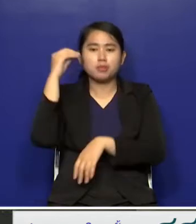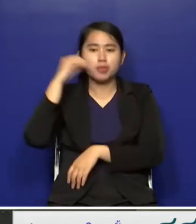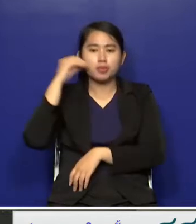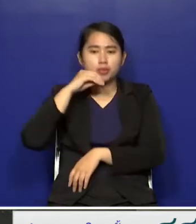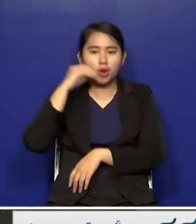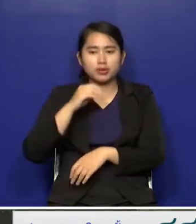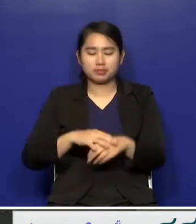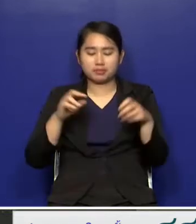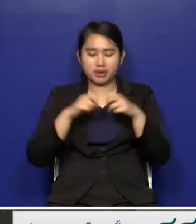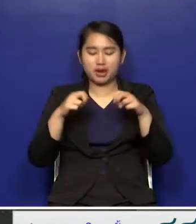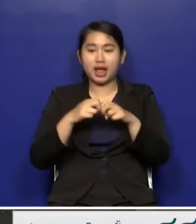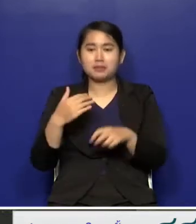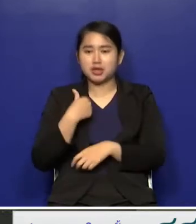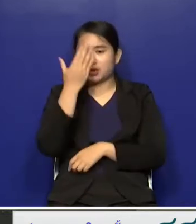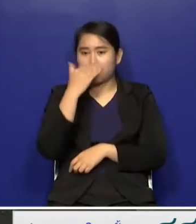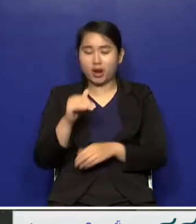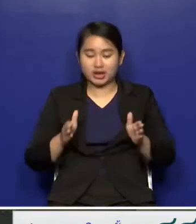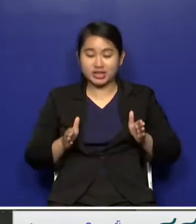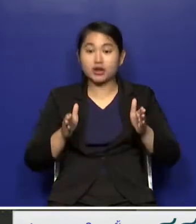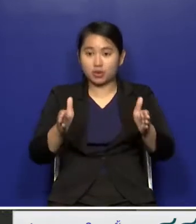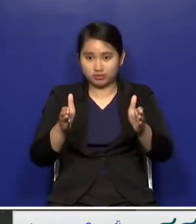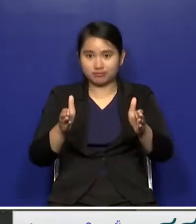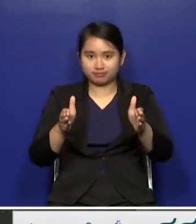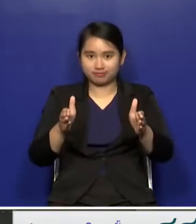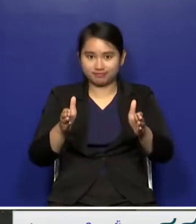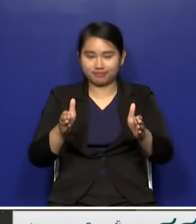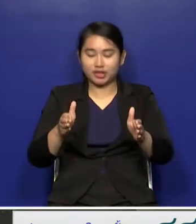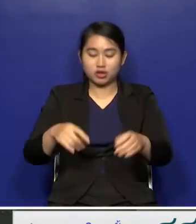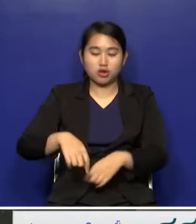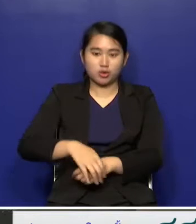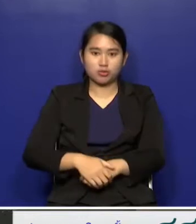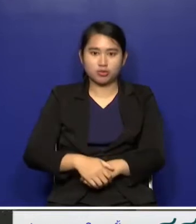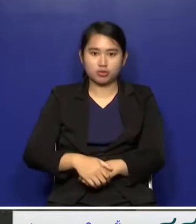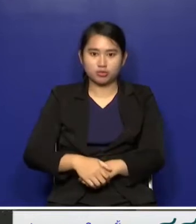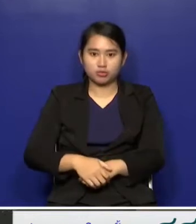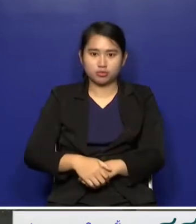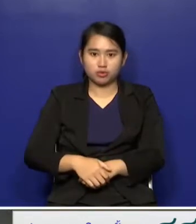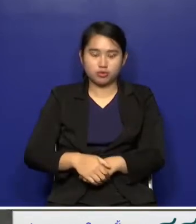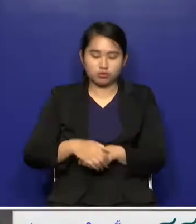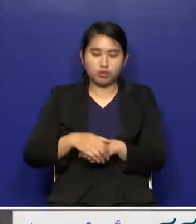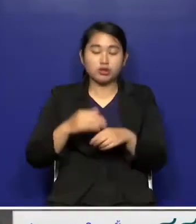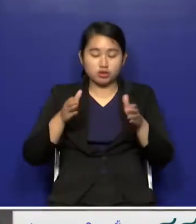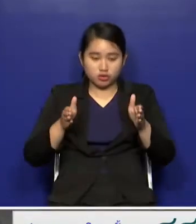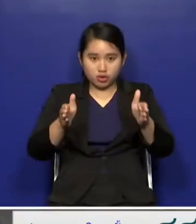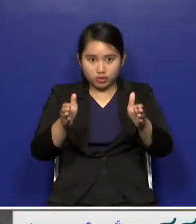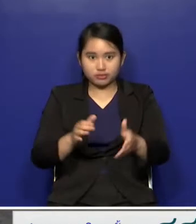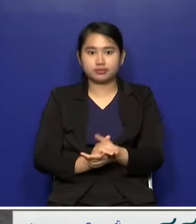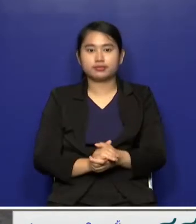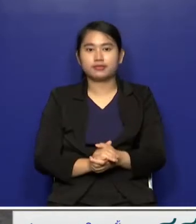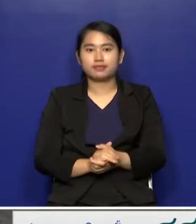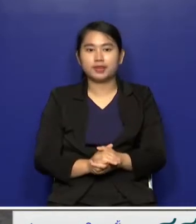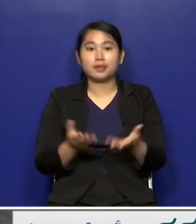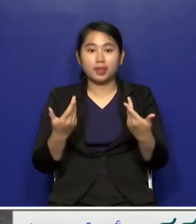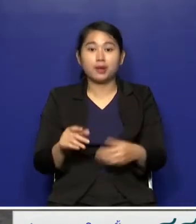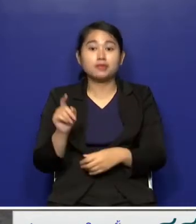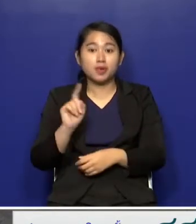จากมีการขุดเจาะถนนเพื่อทำโครงการเสาไฟฟ้าลงดินสายสัญญาณลง